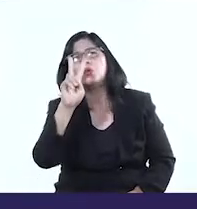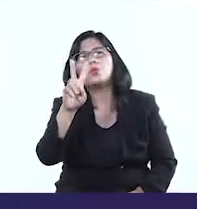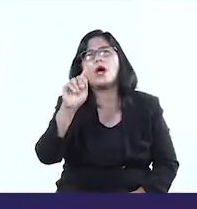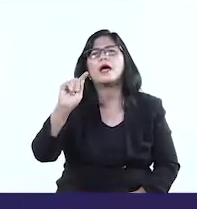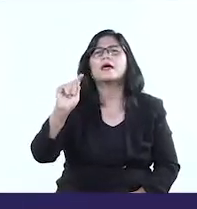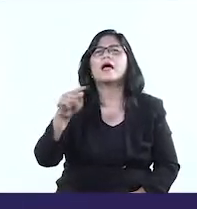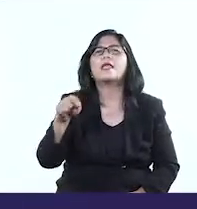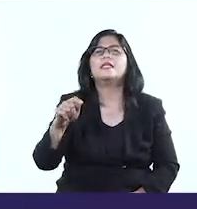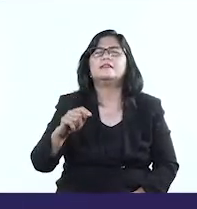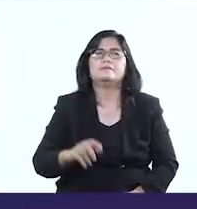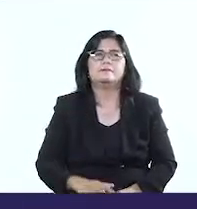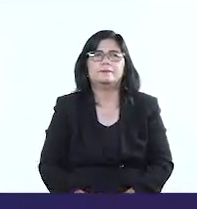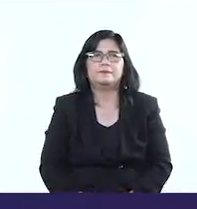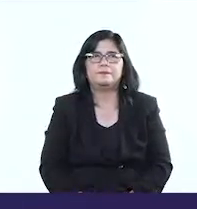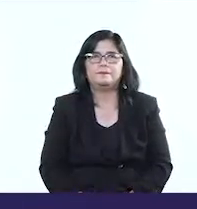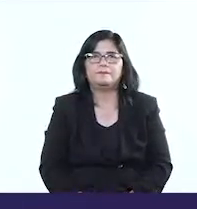belerang